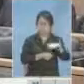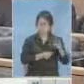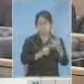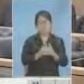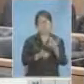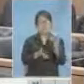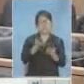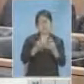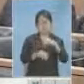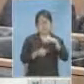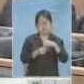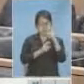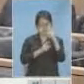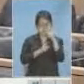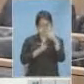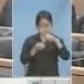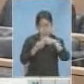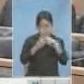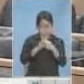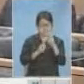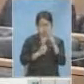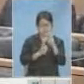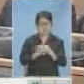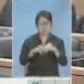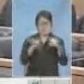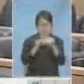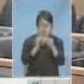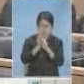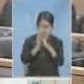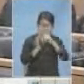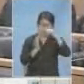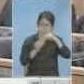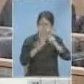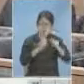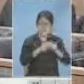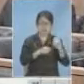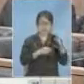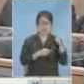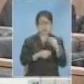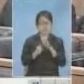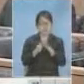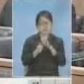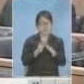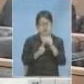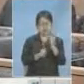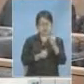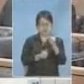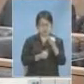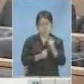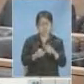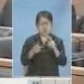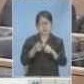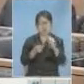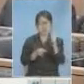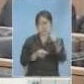ตที่มีอันตรายเกี่ยวกับเรื่องของชายแดนต่างๆเนี่ยเขาจะมีอส.อยู่ครับท่านประธาน อสกับอปพลเนี่ยมันต่